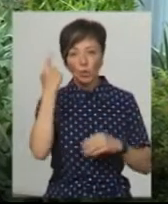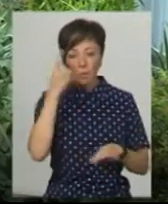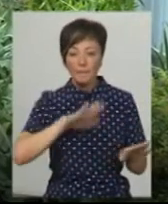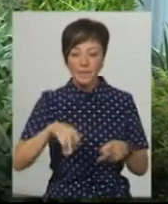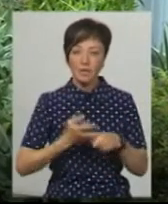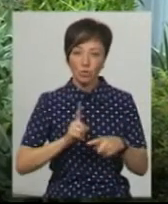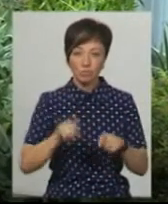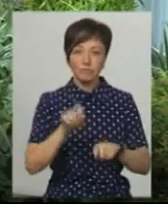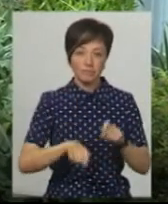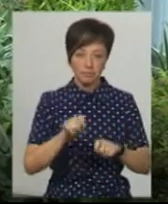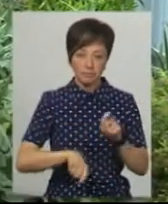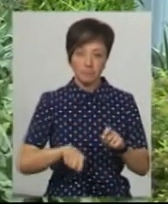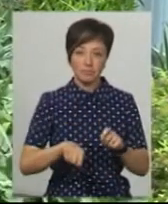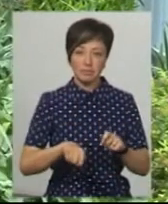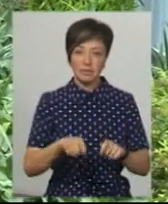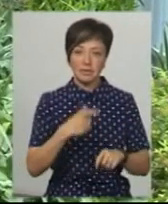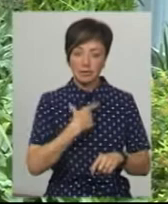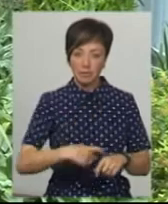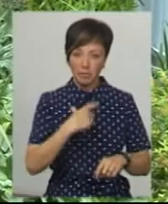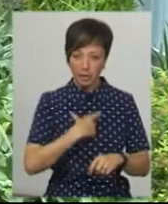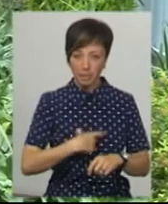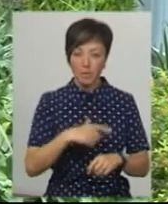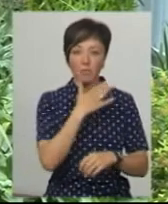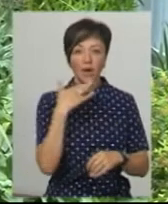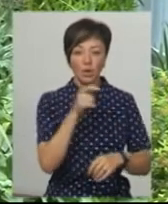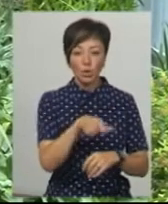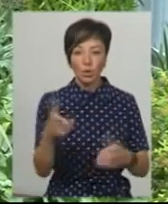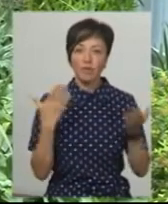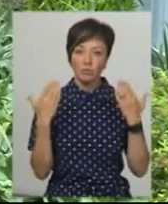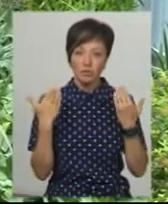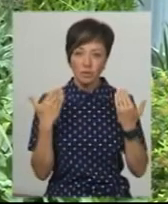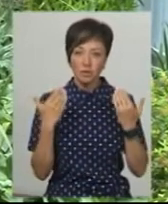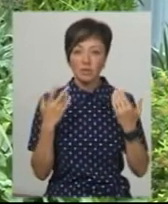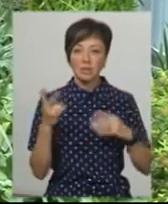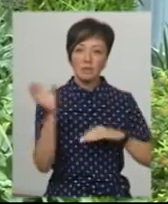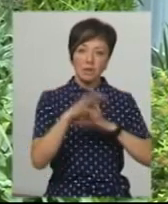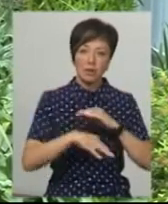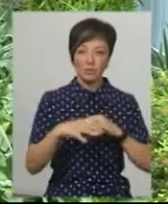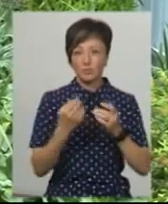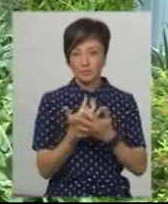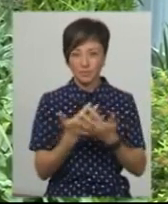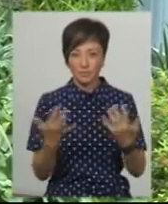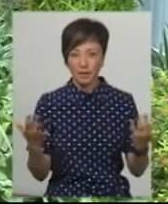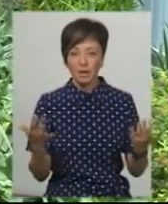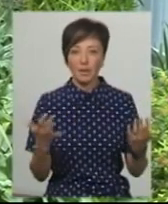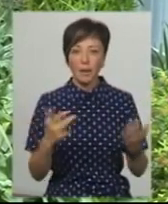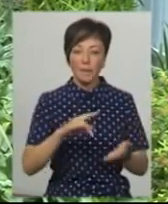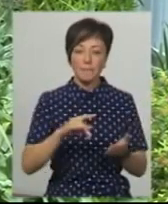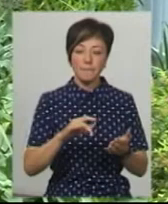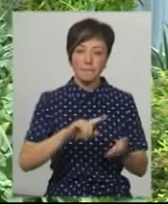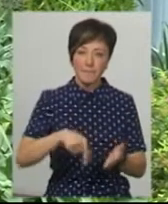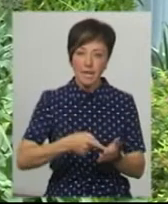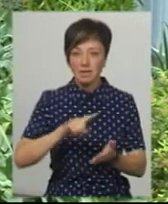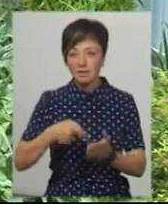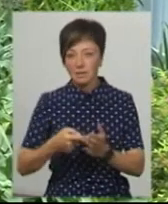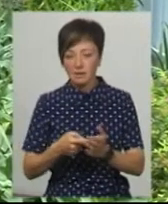того перевірюся, адже багато людей відпочиває там з заходу України, ну і взагалі з різних містечків,